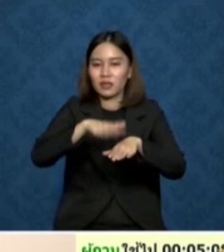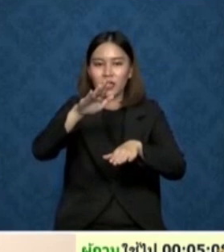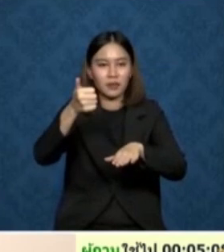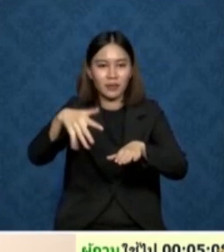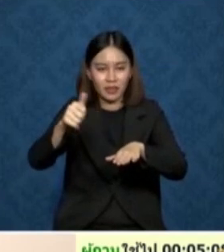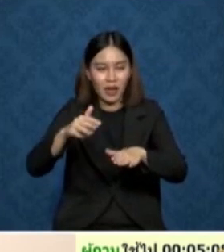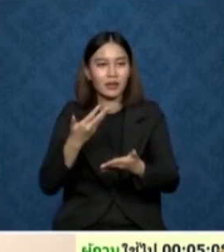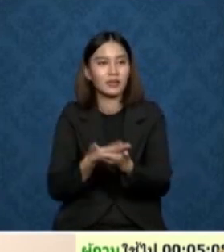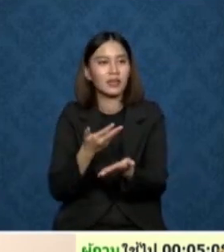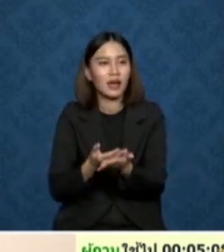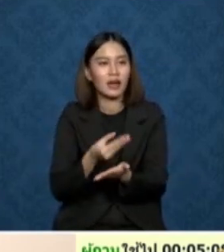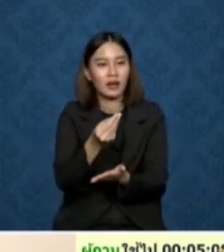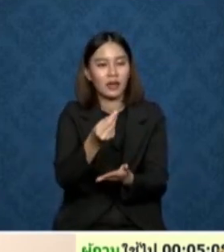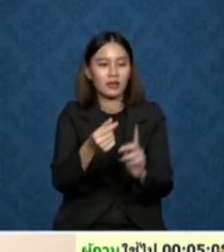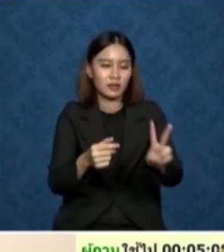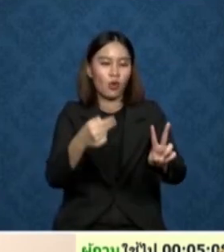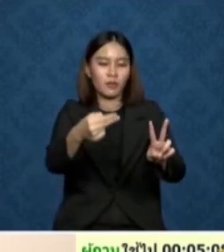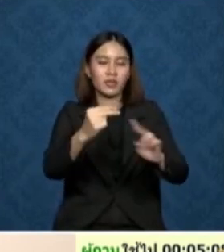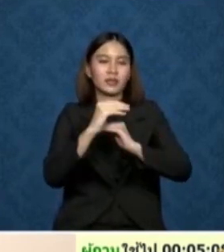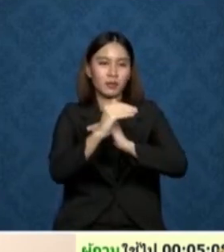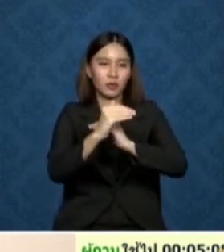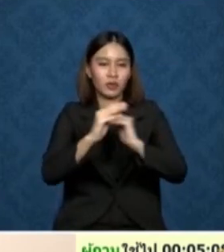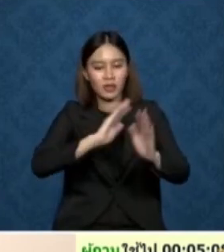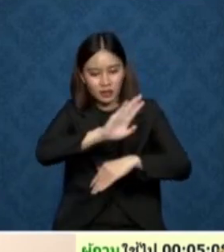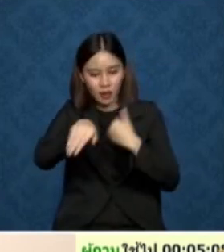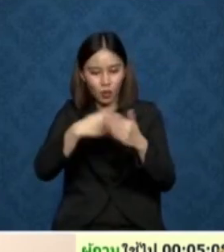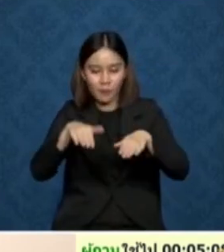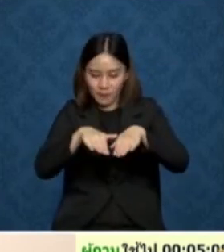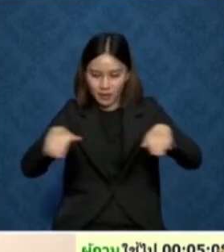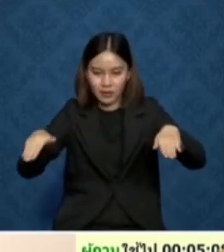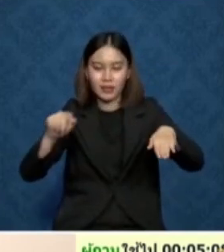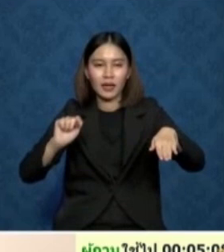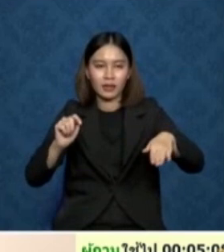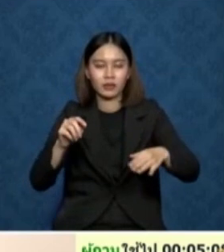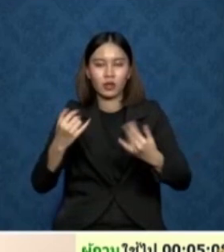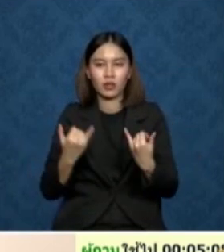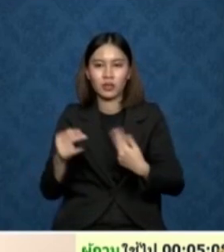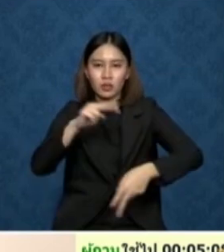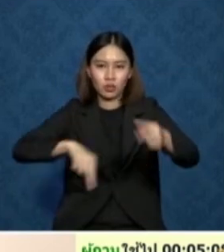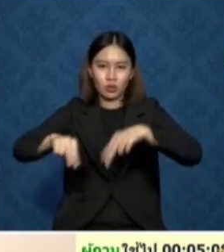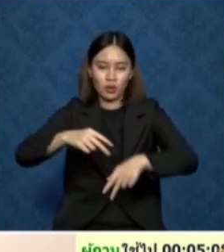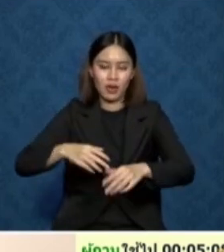เยอะก็จะให้สองหมนบาททั้งหมนคอมัฐการ 4 มัฐการที่เราดูแล